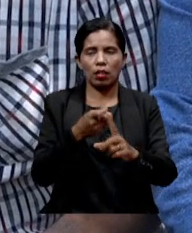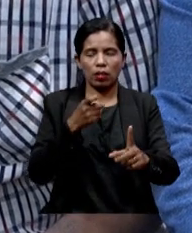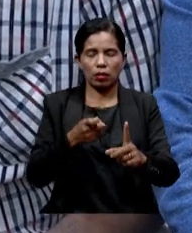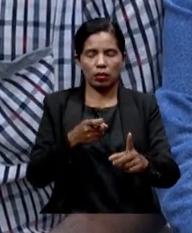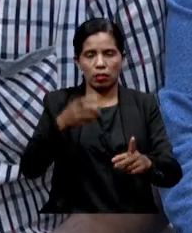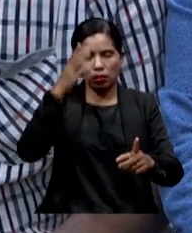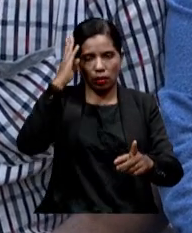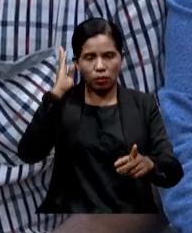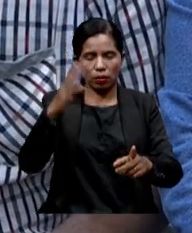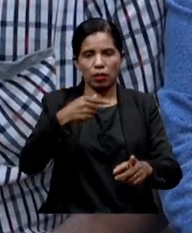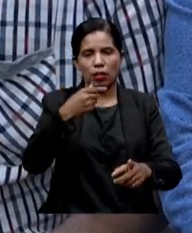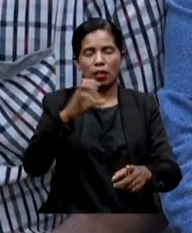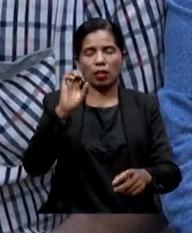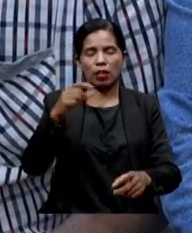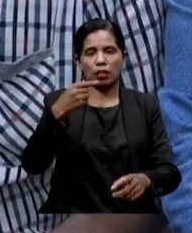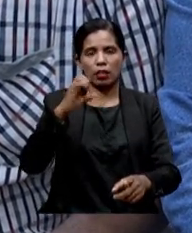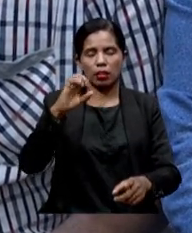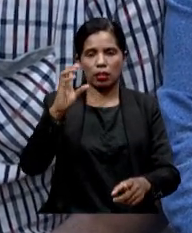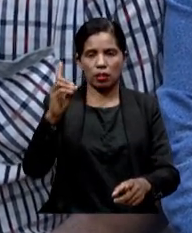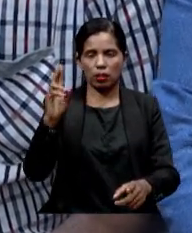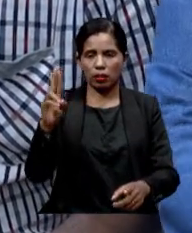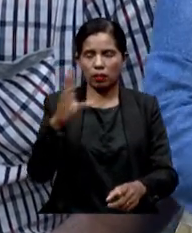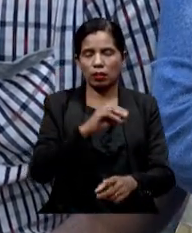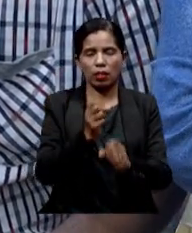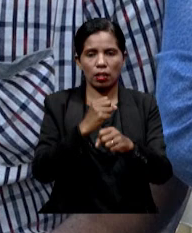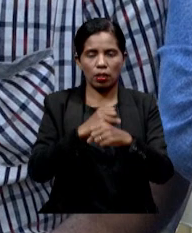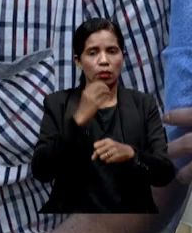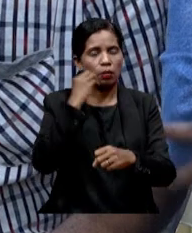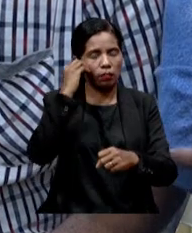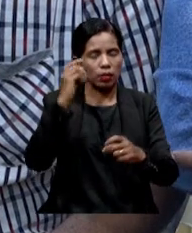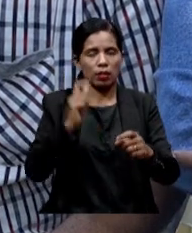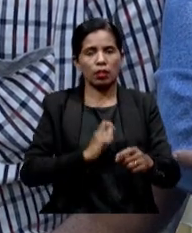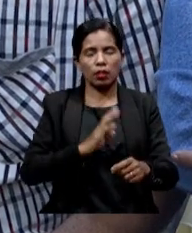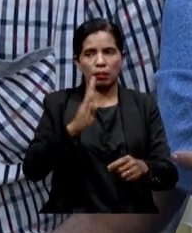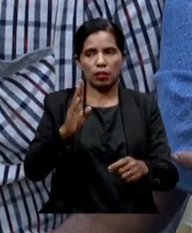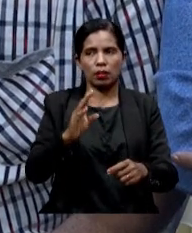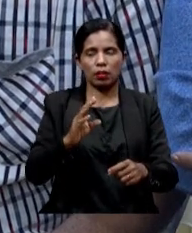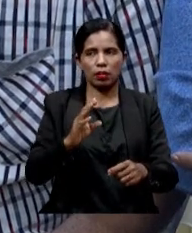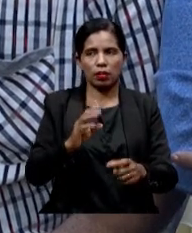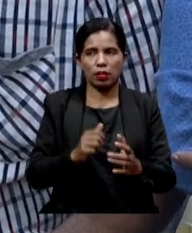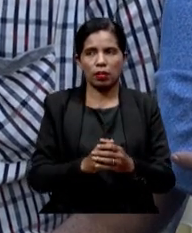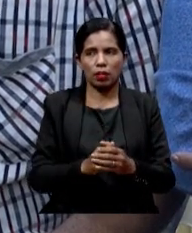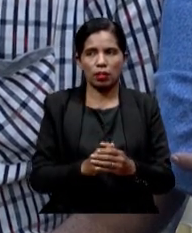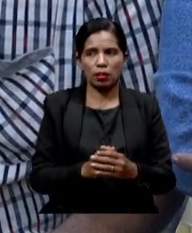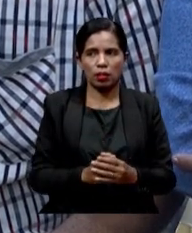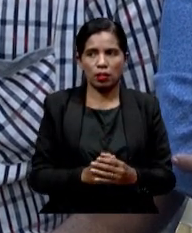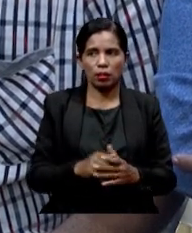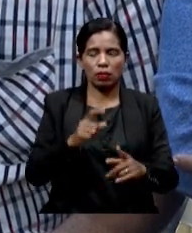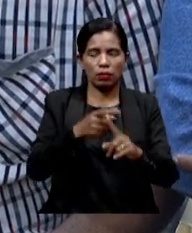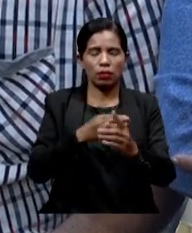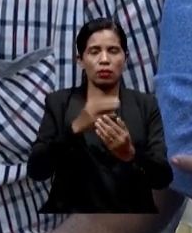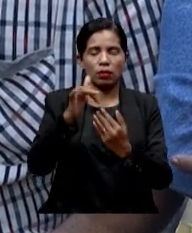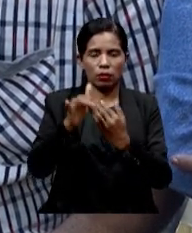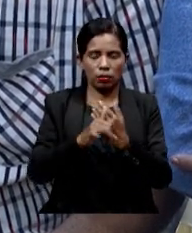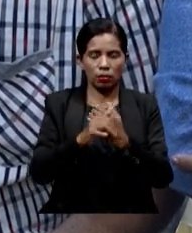Eusidu de Jesus, realiza iheni umat. Ia taibesi, iha loron sabado, loron siwi, bulan juli, dina